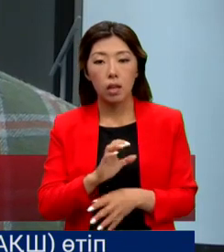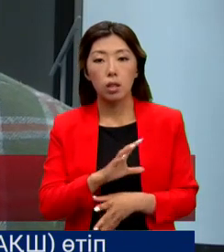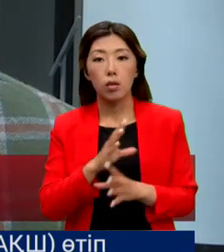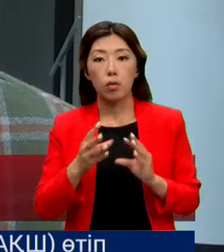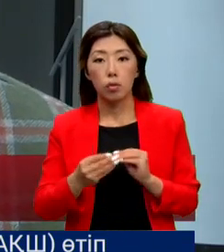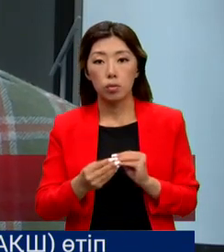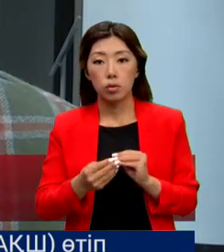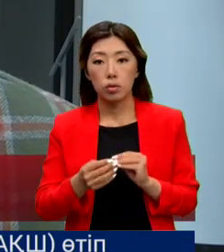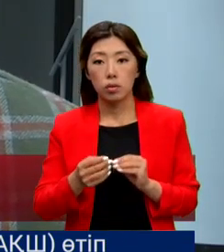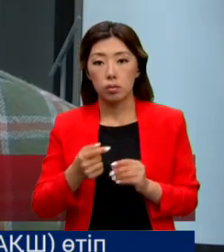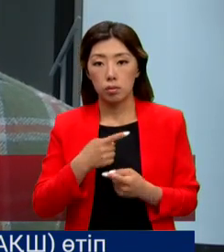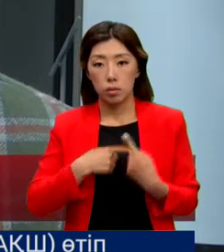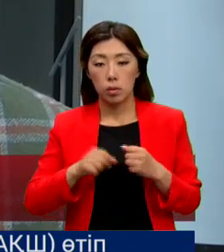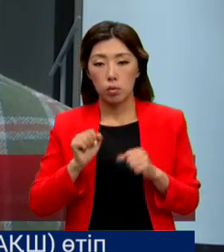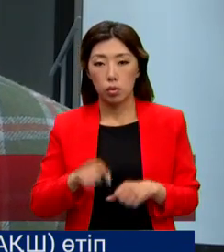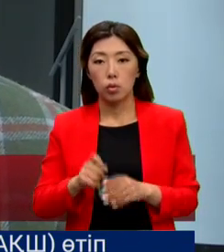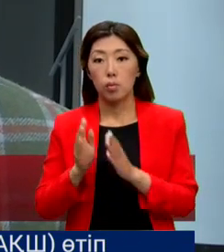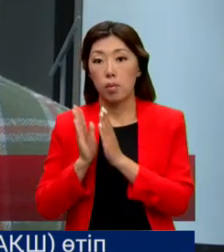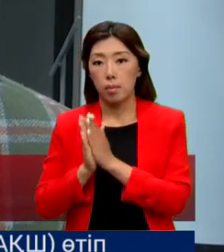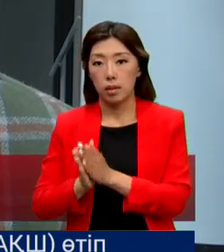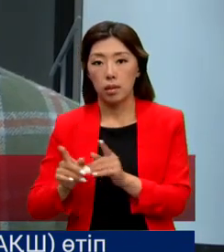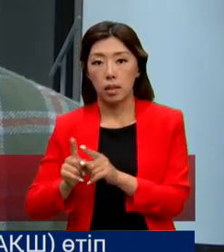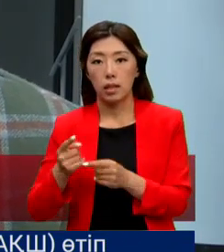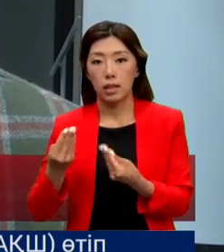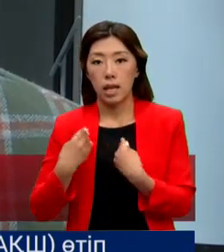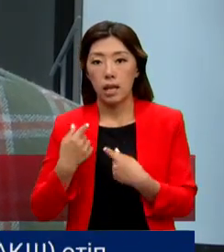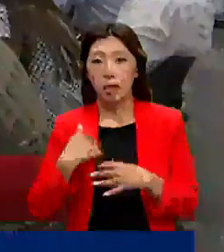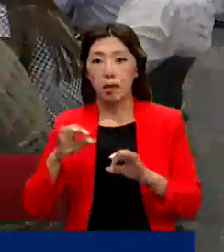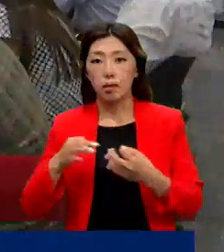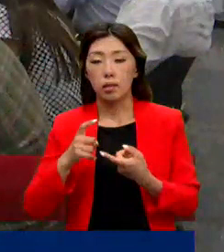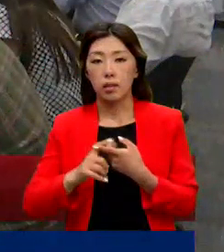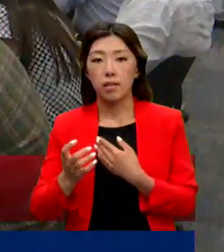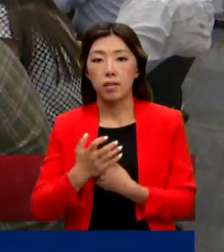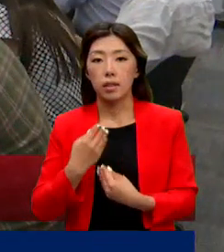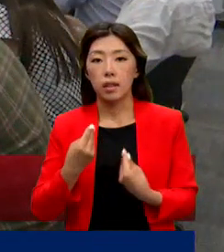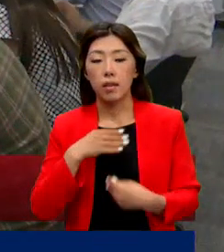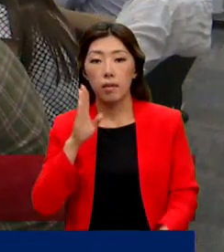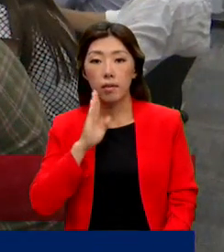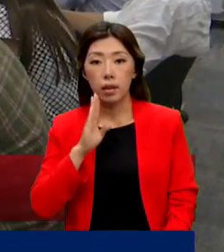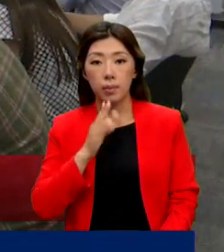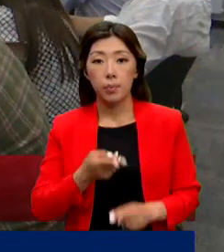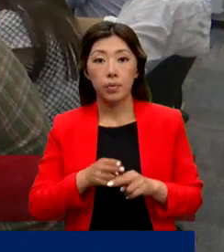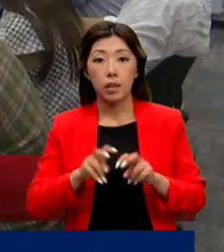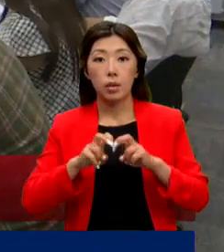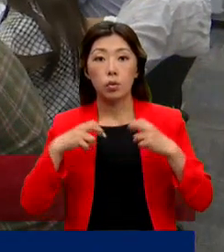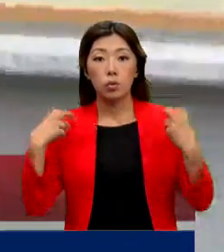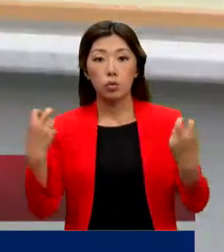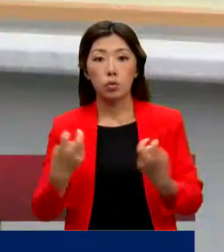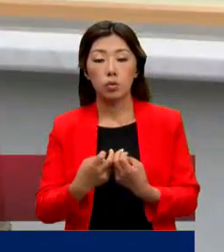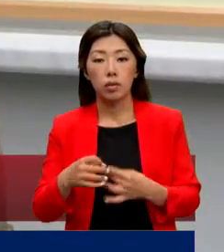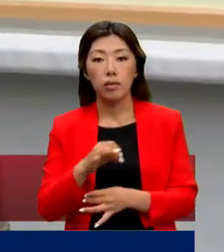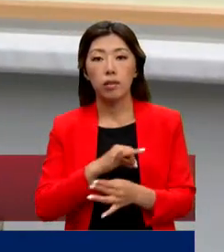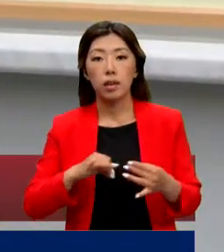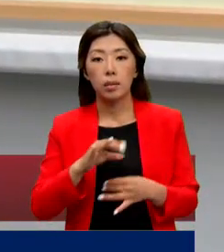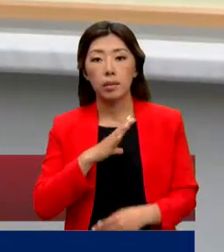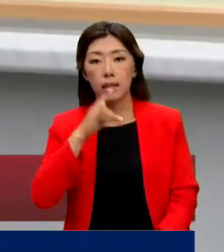как встречное предложение, мы можем попросить именно облегчить нам вопросы воды. В рамках круглого стола, посвященного интеграции Казахстана